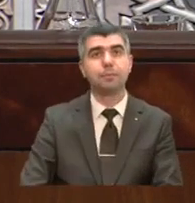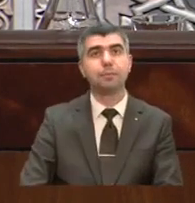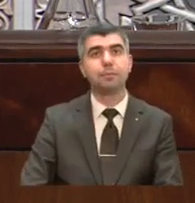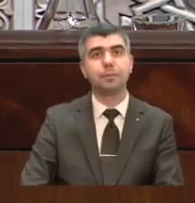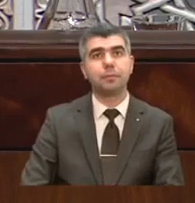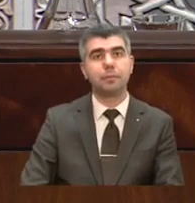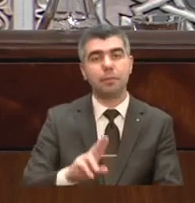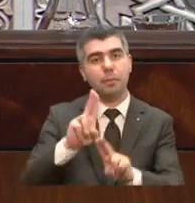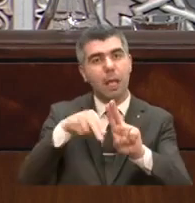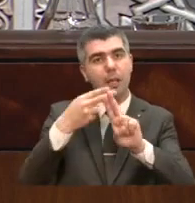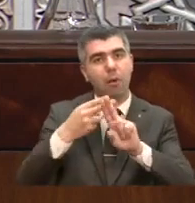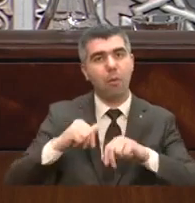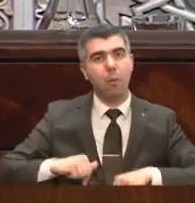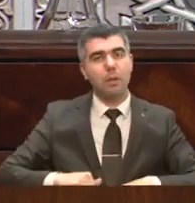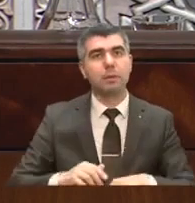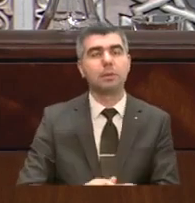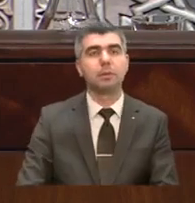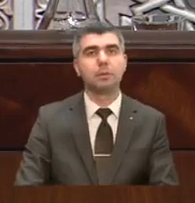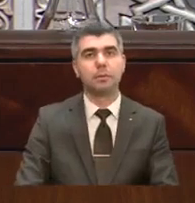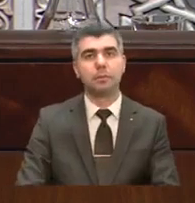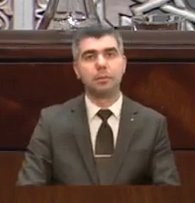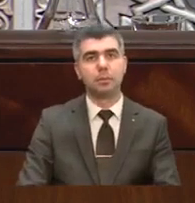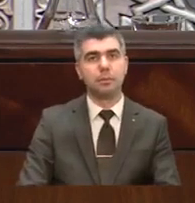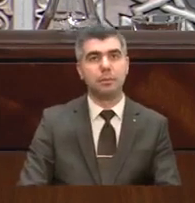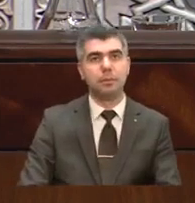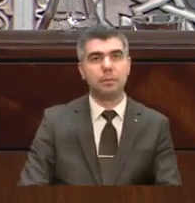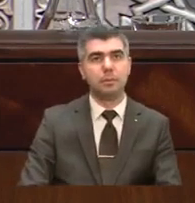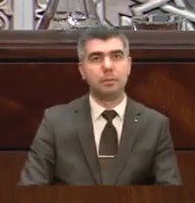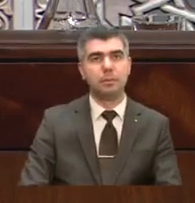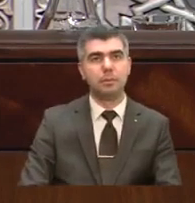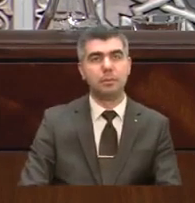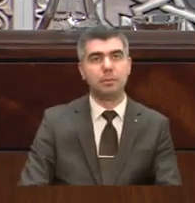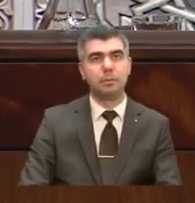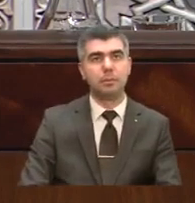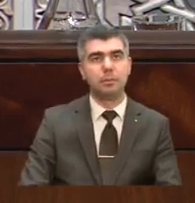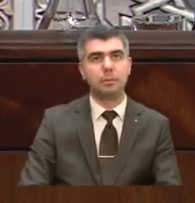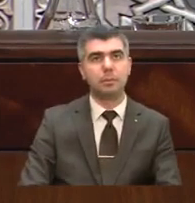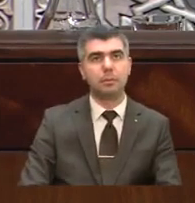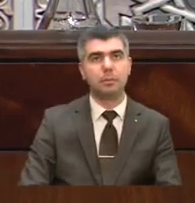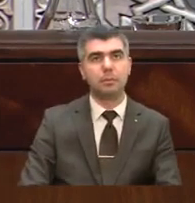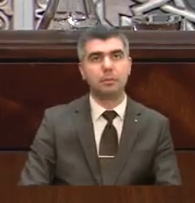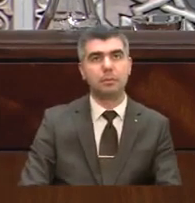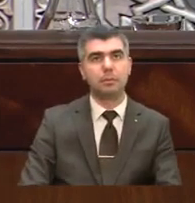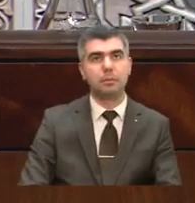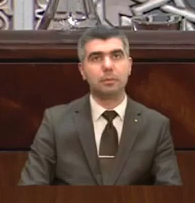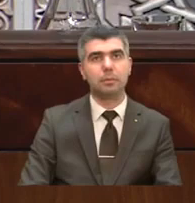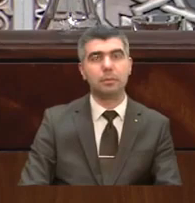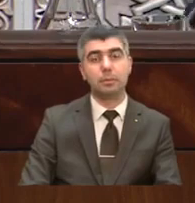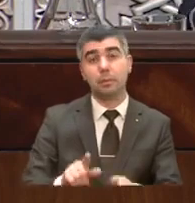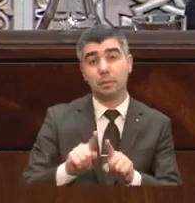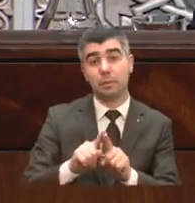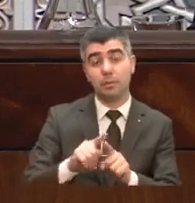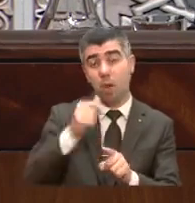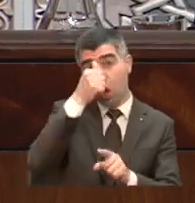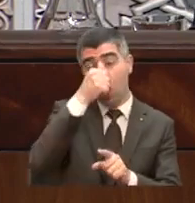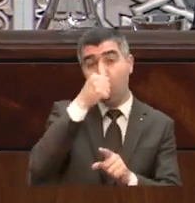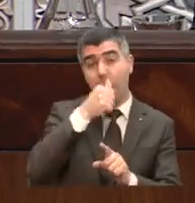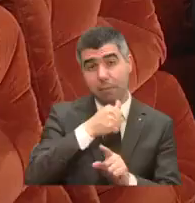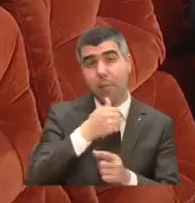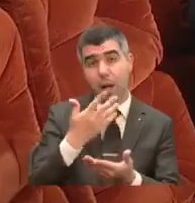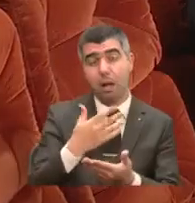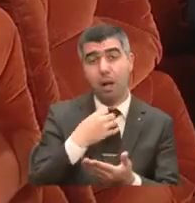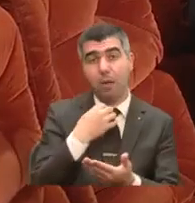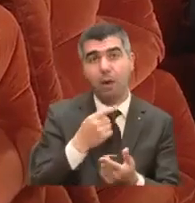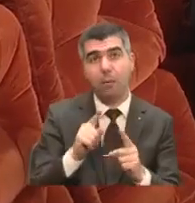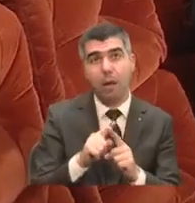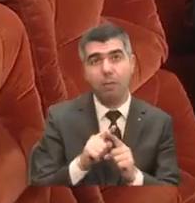رد السيد الوزير. تفضلوا السيد الوزير. الى اقليم خريبكا، السيد النائب نقول لك بكل صراحه